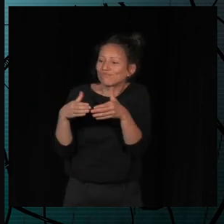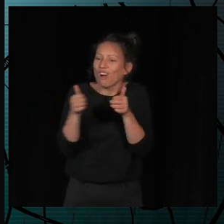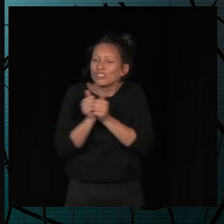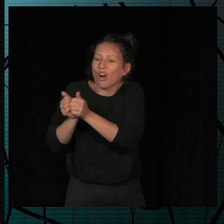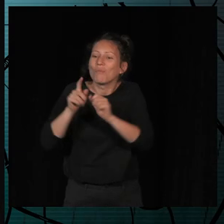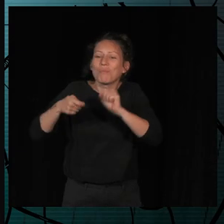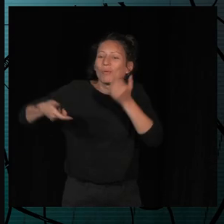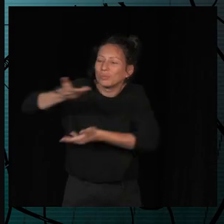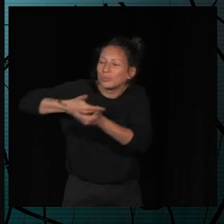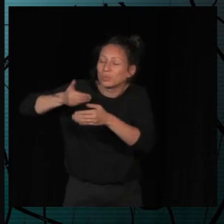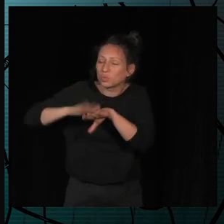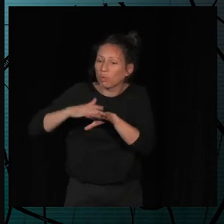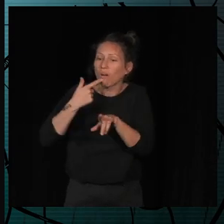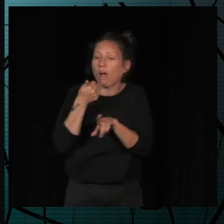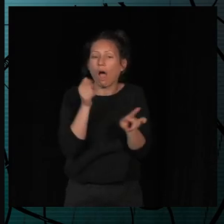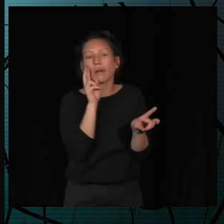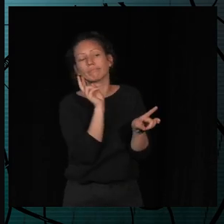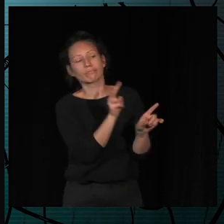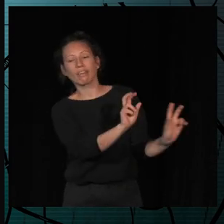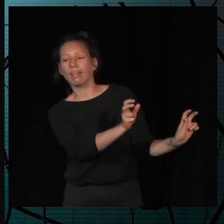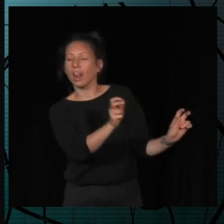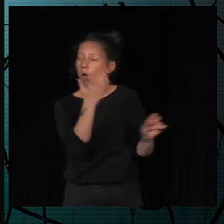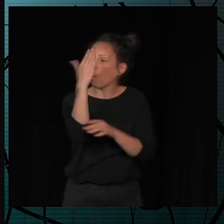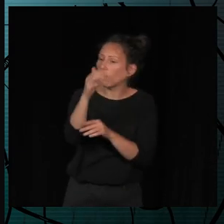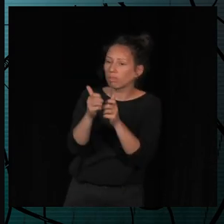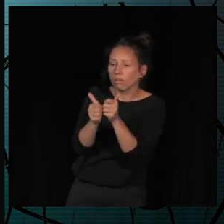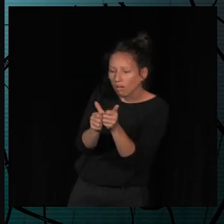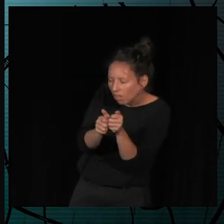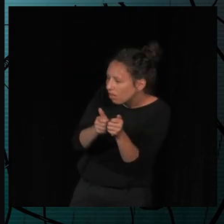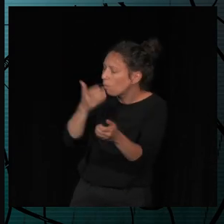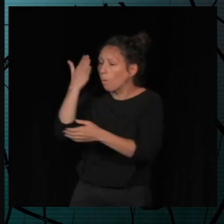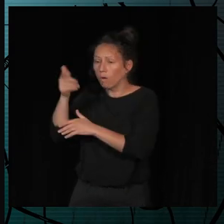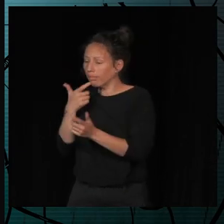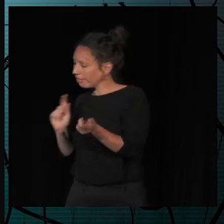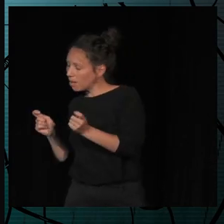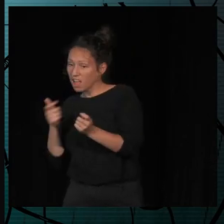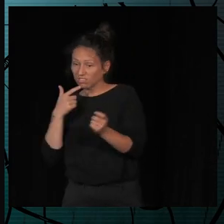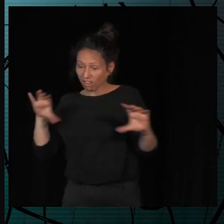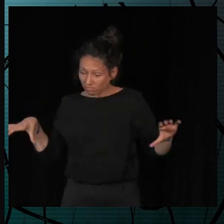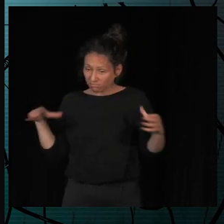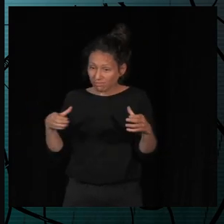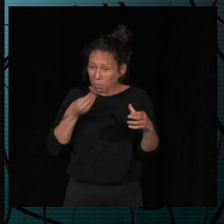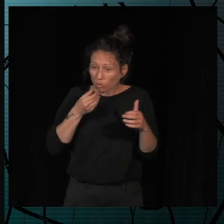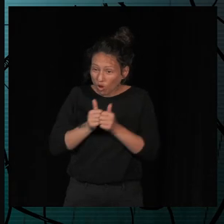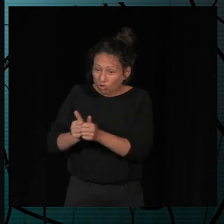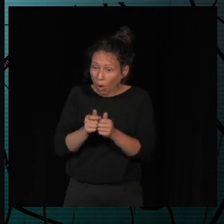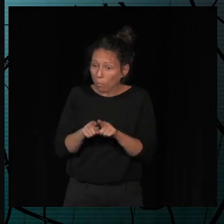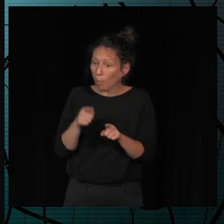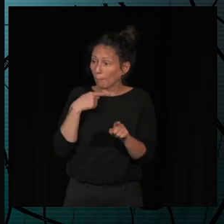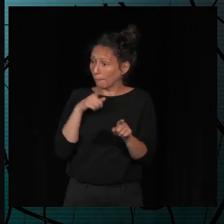l'autre sur la télé et en fait au moment du repas bah personne n'a passé un moment d'expérience en commun donc en fait on a rien à se